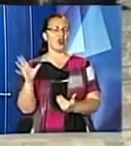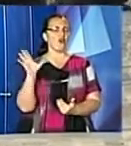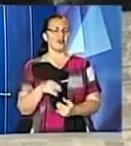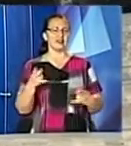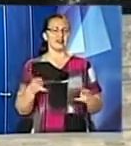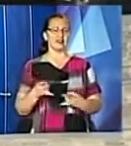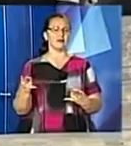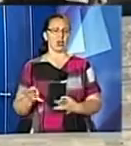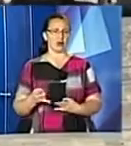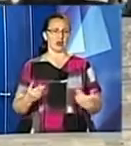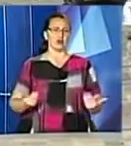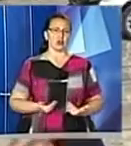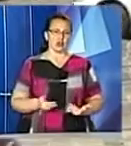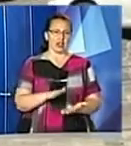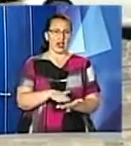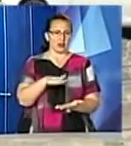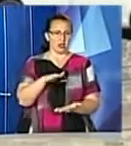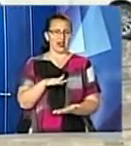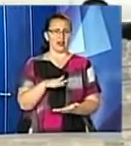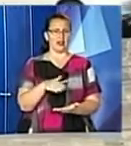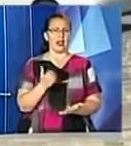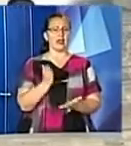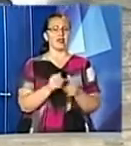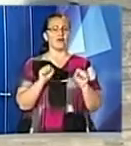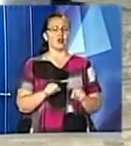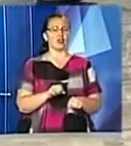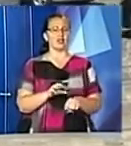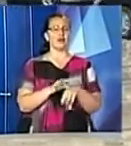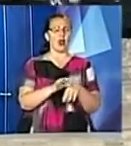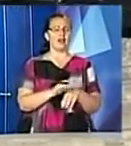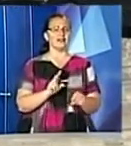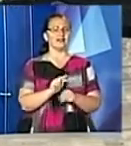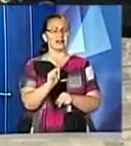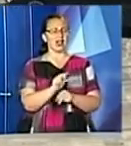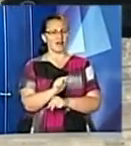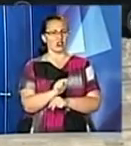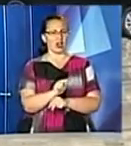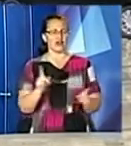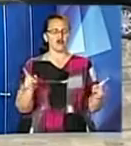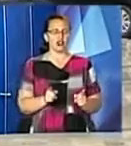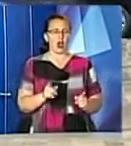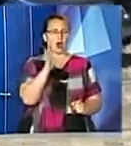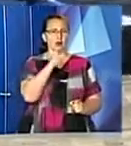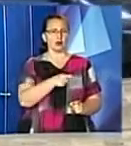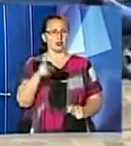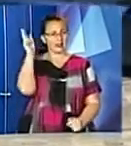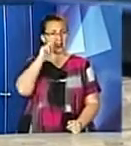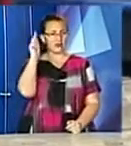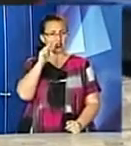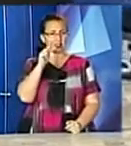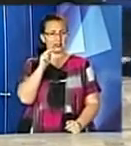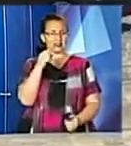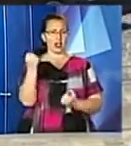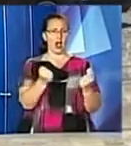необхідним, соціальний пакет. У нас є можливість пройти навчання, за короткий період навчитися